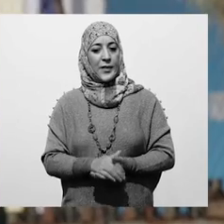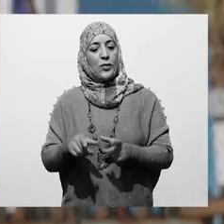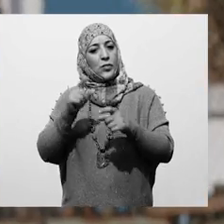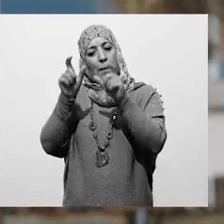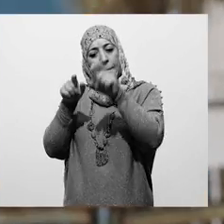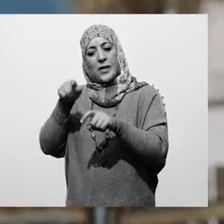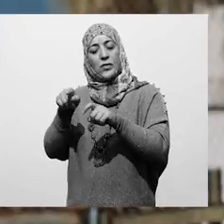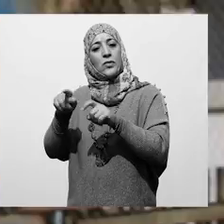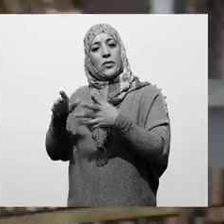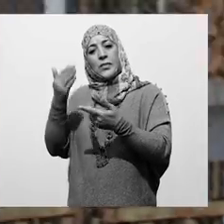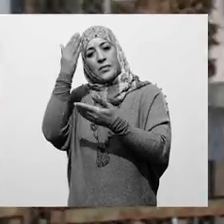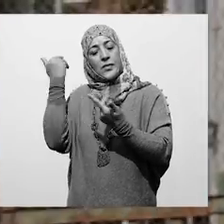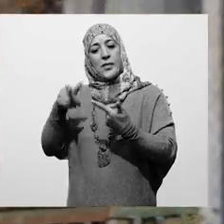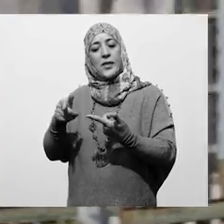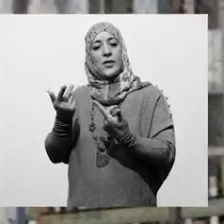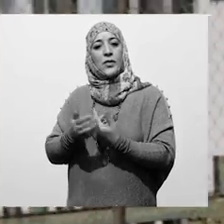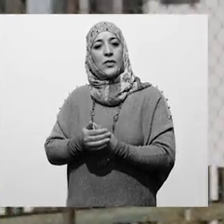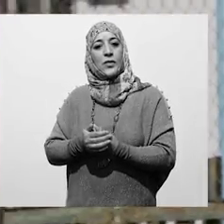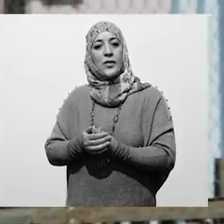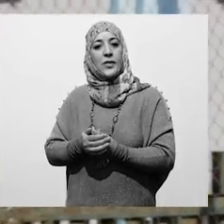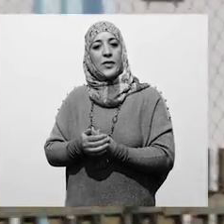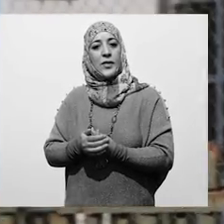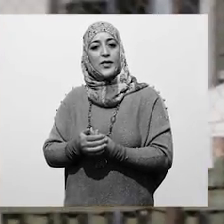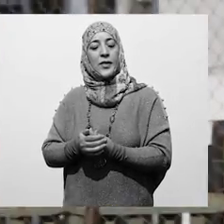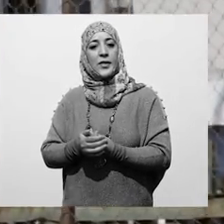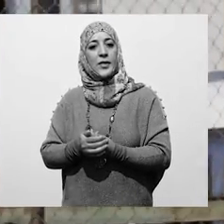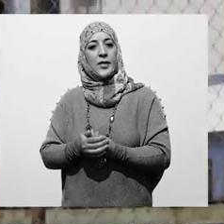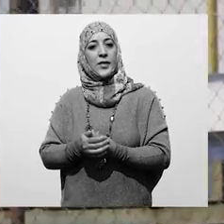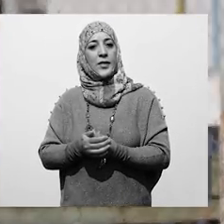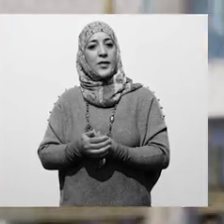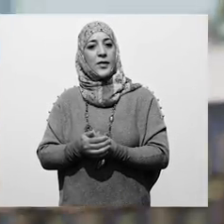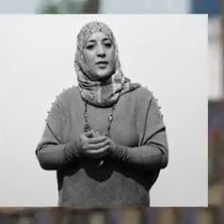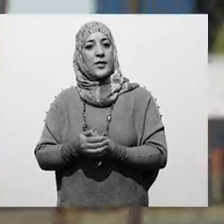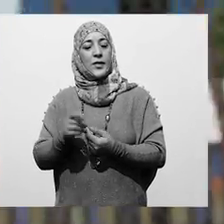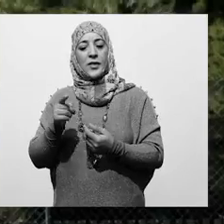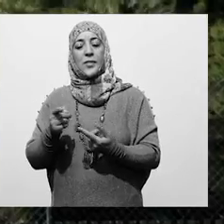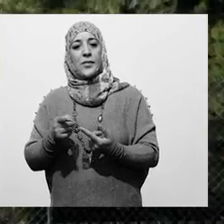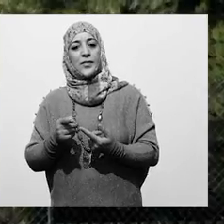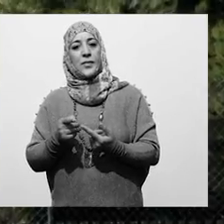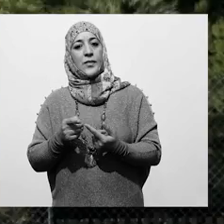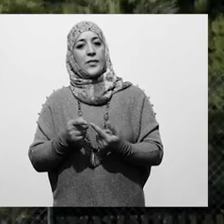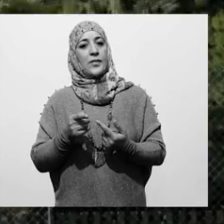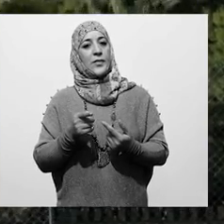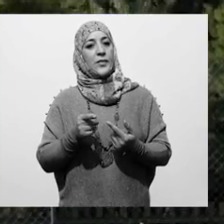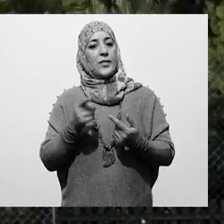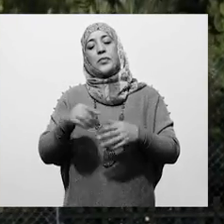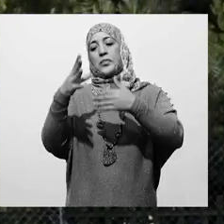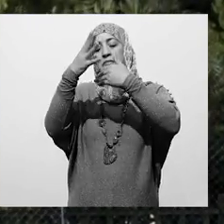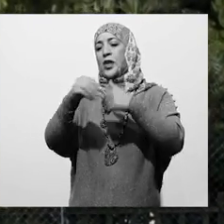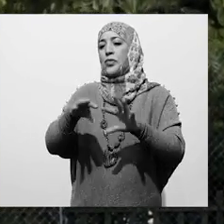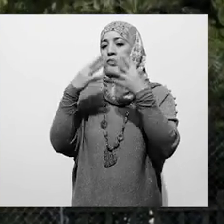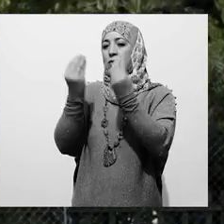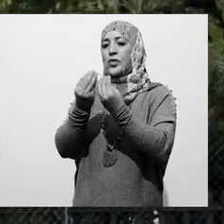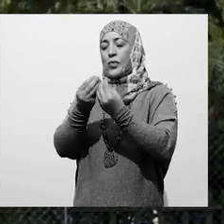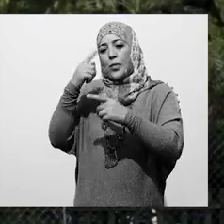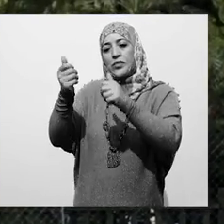Au fil du temps, les enquêteurs, qui ne se connaissaient pas pour la plupart entre eux, commençaient à tisser des liens. Prenaient des cafés ensemble,